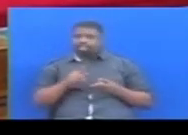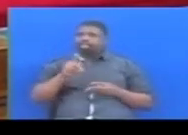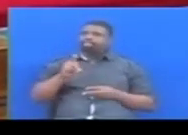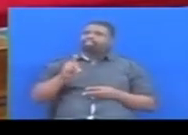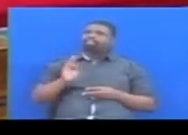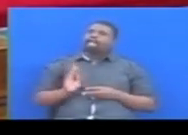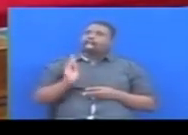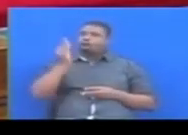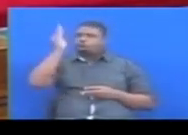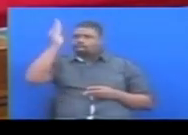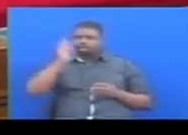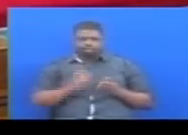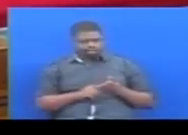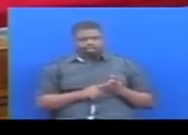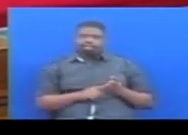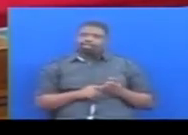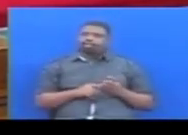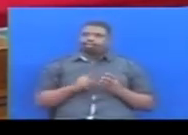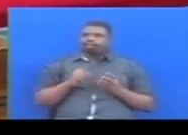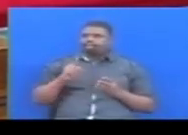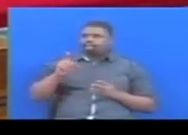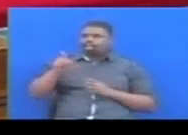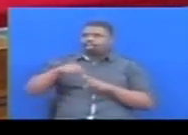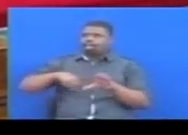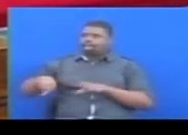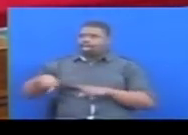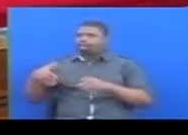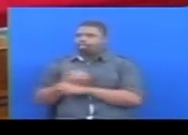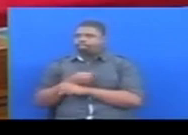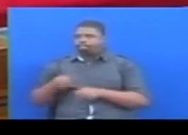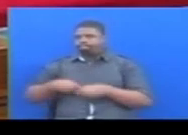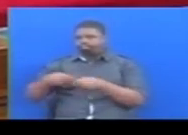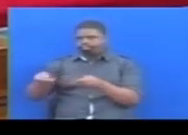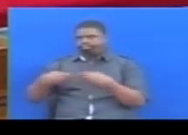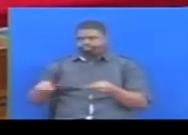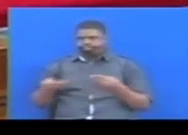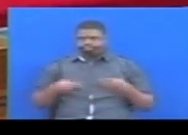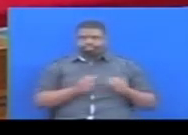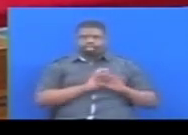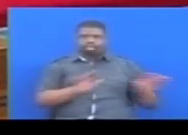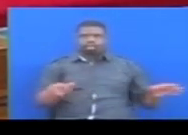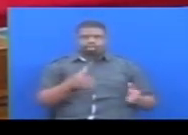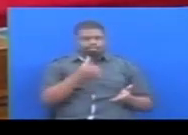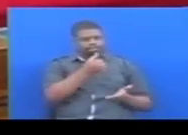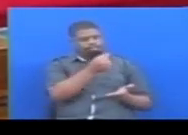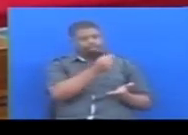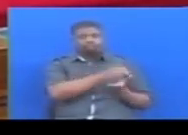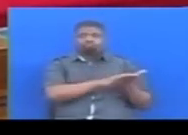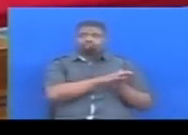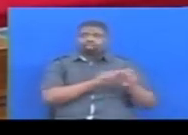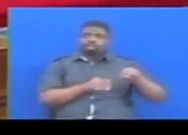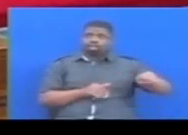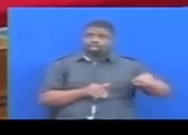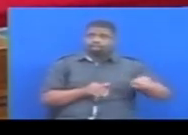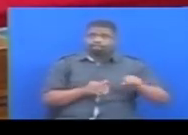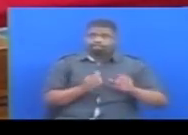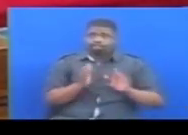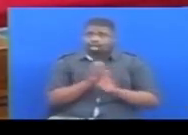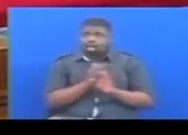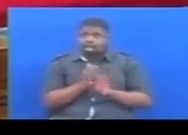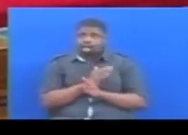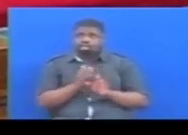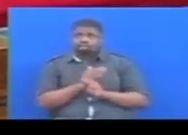na Ilemela zilipata mafuta haya kutoka MSD. Mheshimiwa Naibu Spika, kwa kuwa hali ya